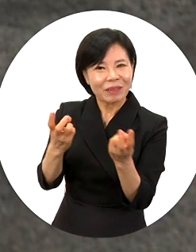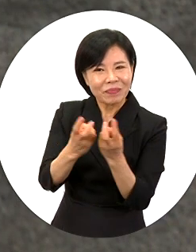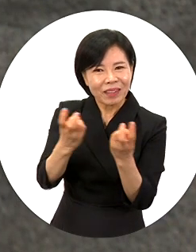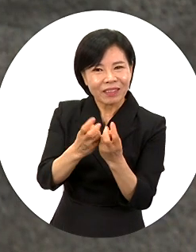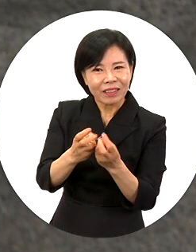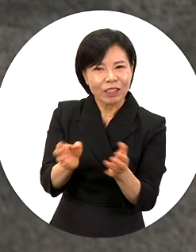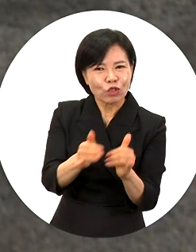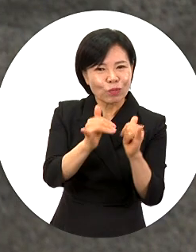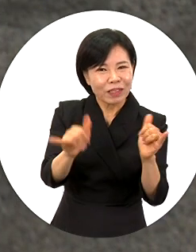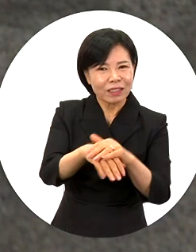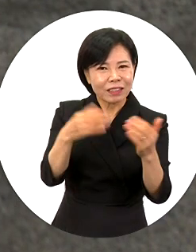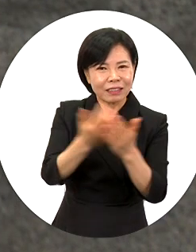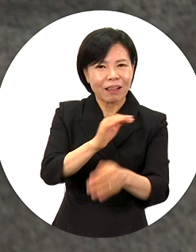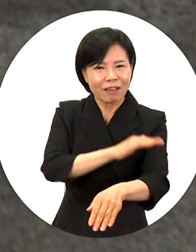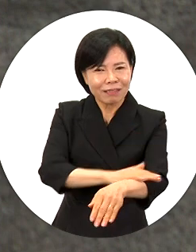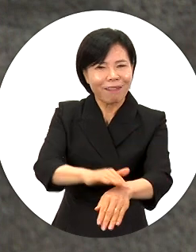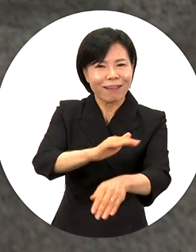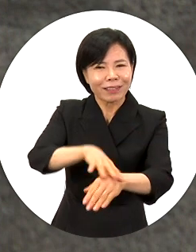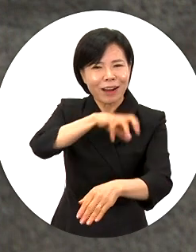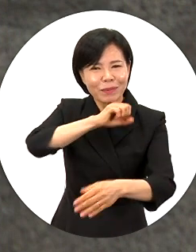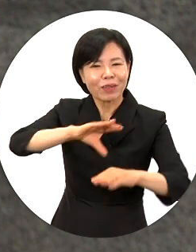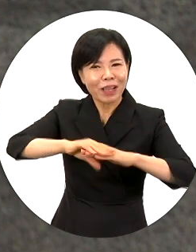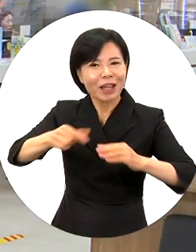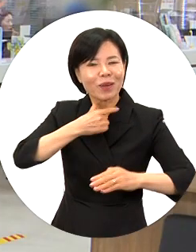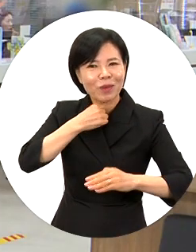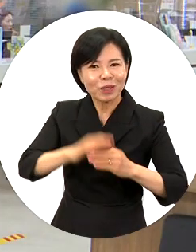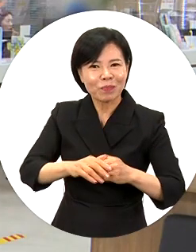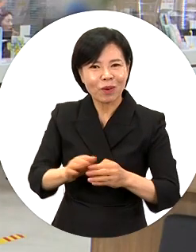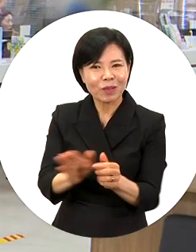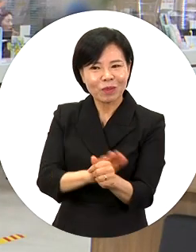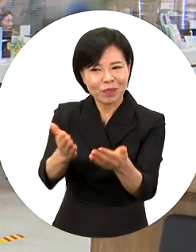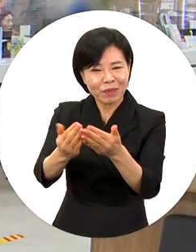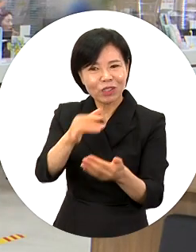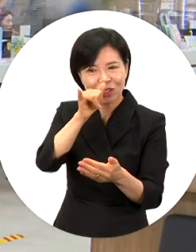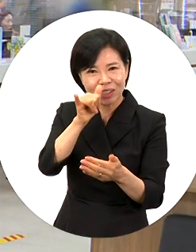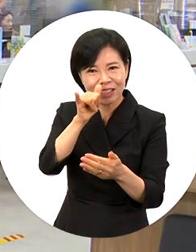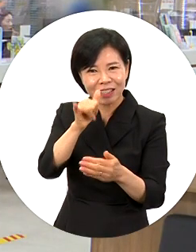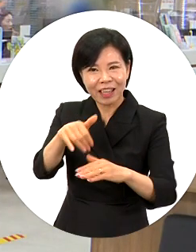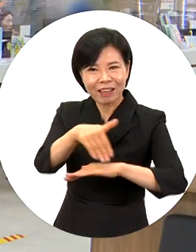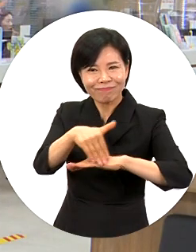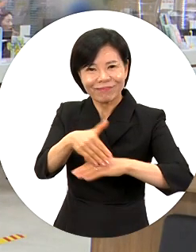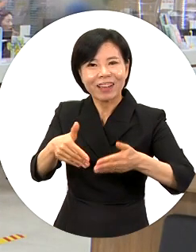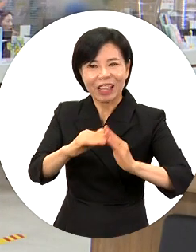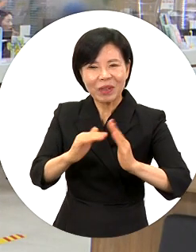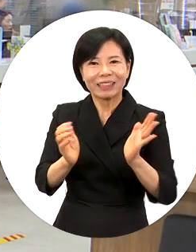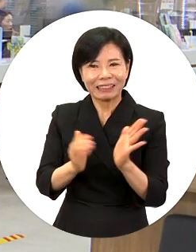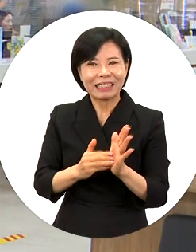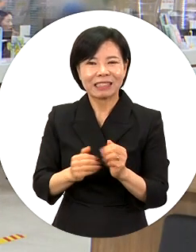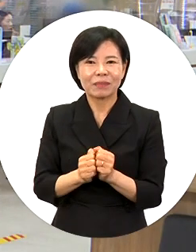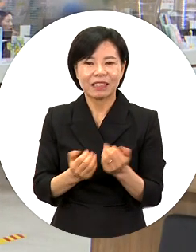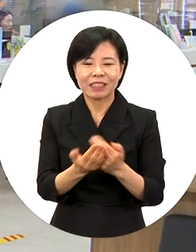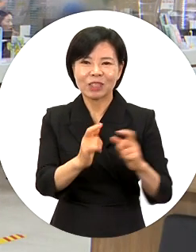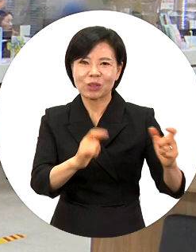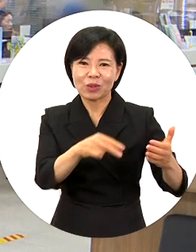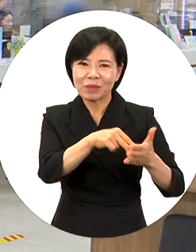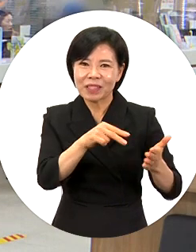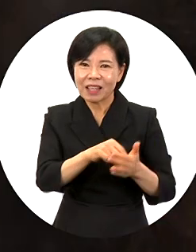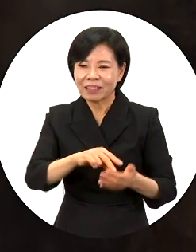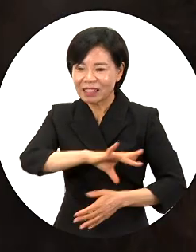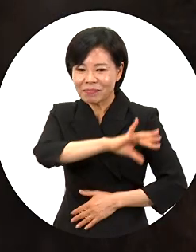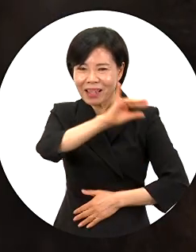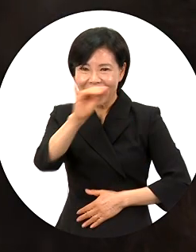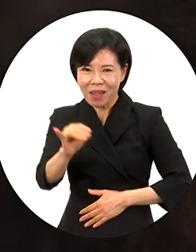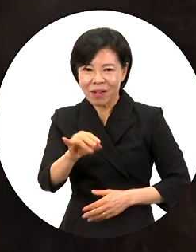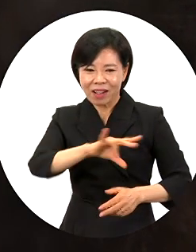위해 주민들이 보다 효율적으로 민원을 처리하고 행정 서비스를 받을 수 있도록 설계했는데요.